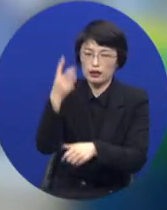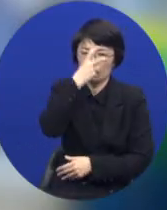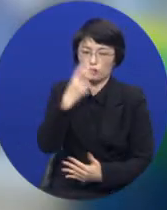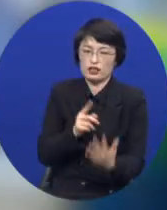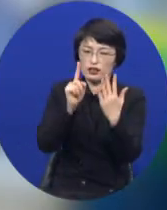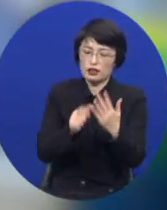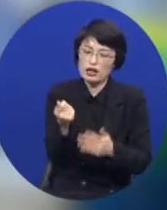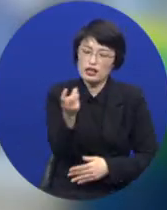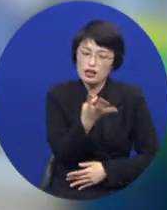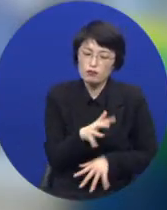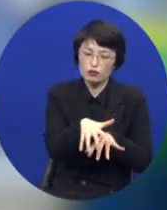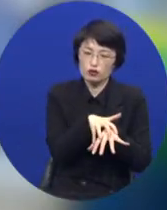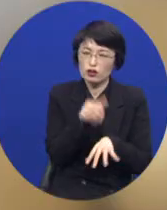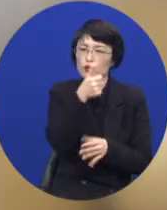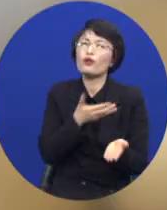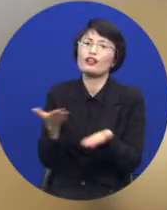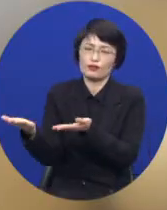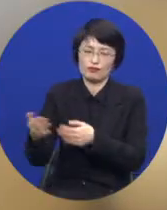드러났습니다